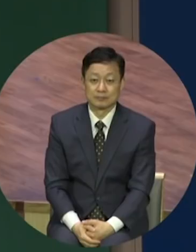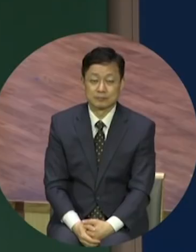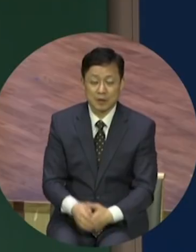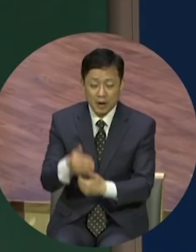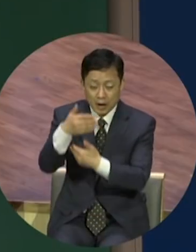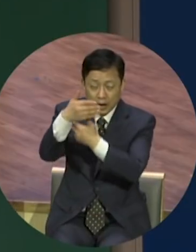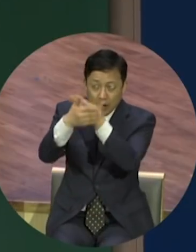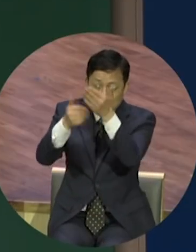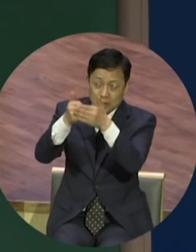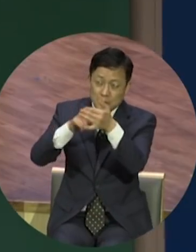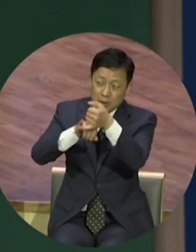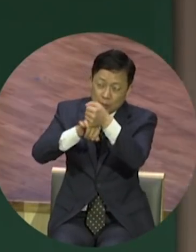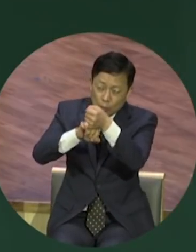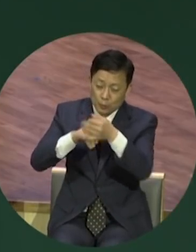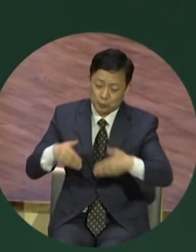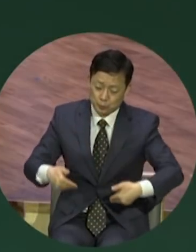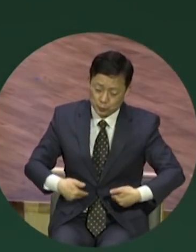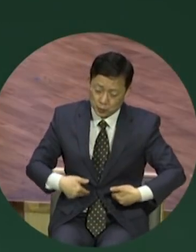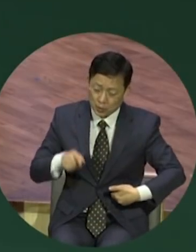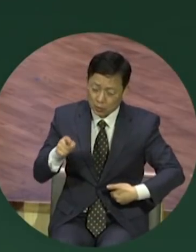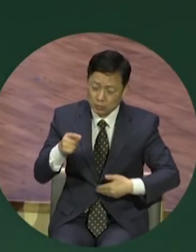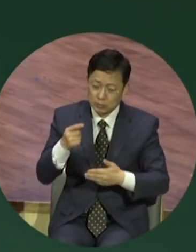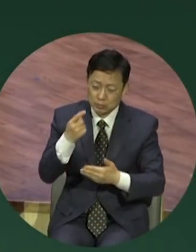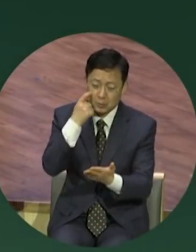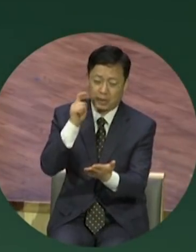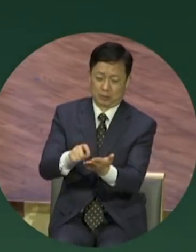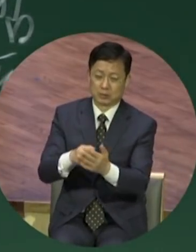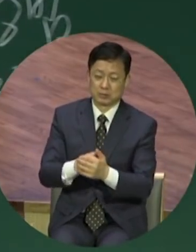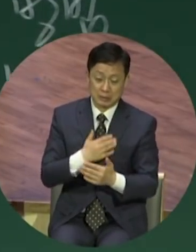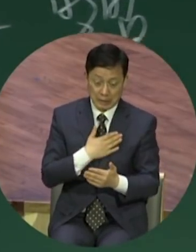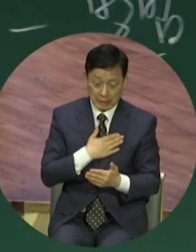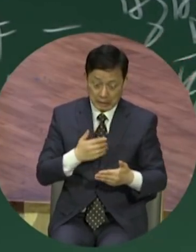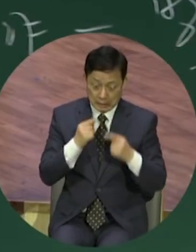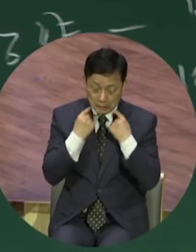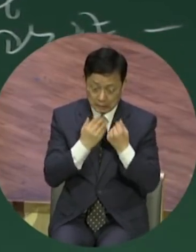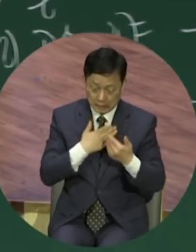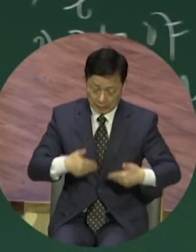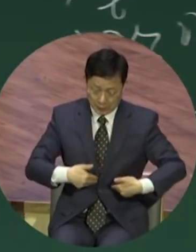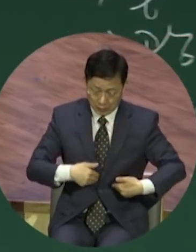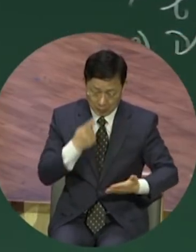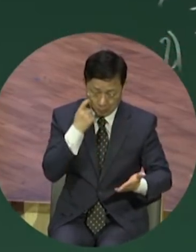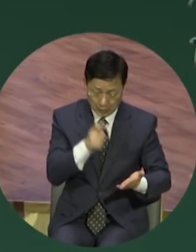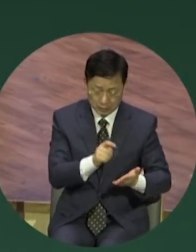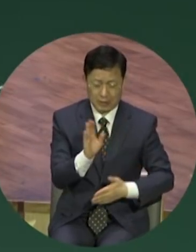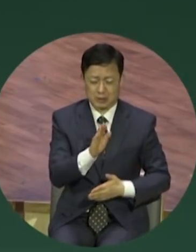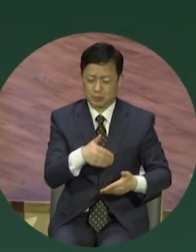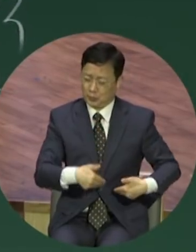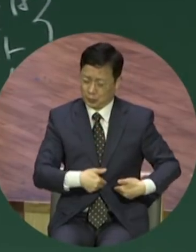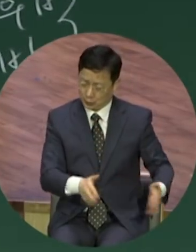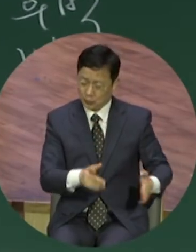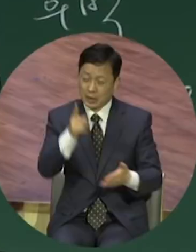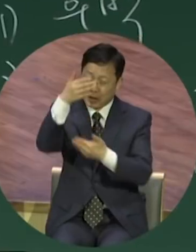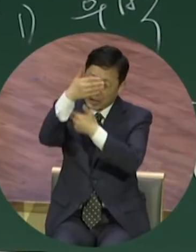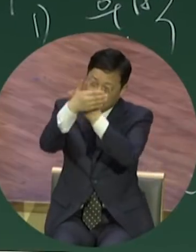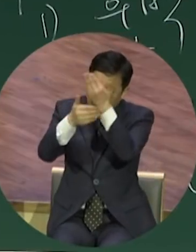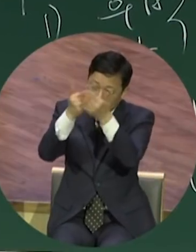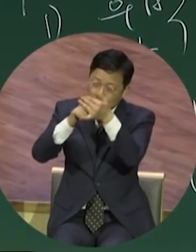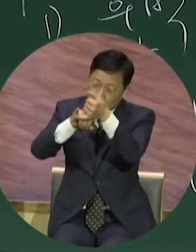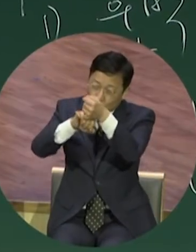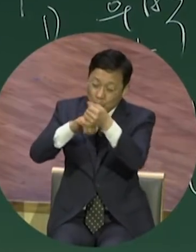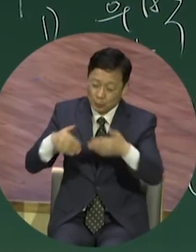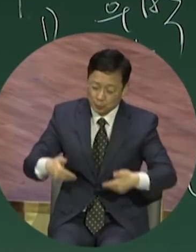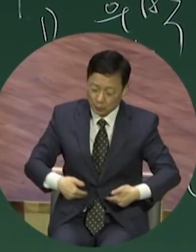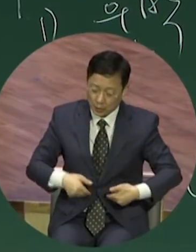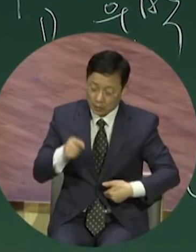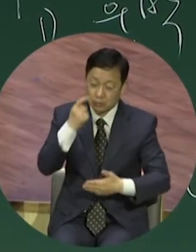나와요. That's the answer. 내가 필요한 거다. 내가 수준이 하나님만큼 됩니까? We continue to ask, well, what is it that I need? But our level is not